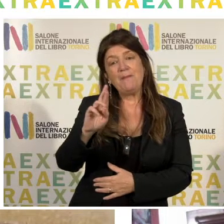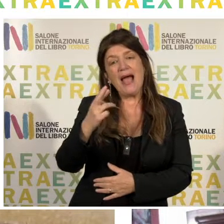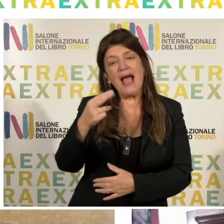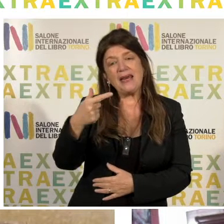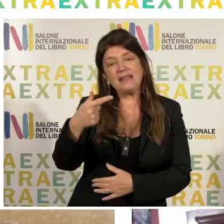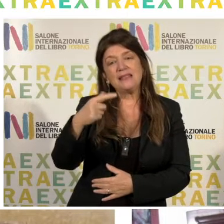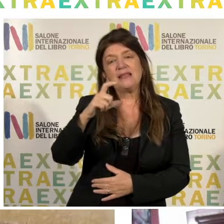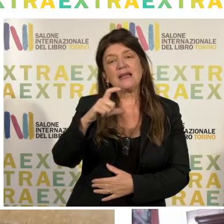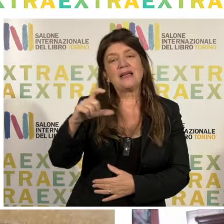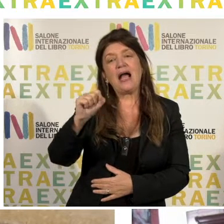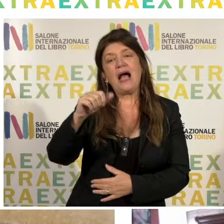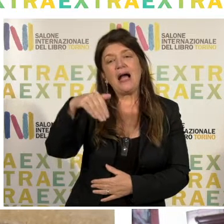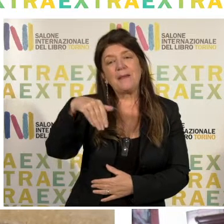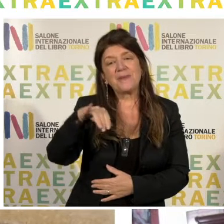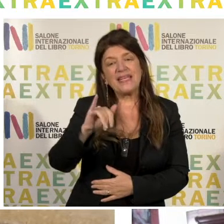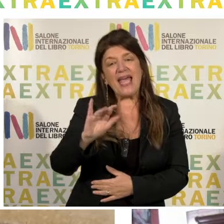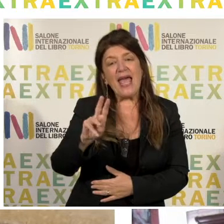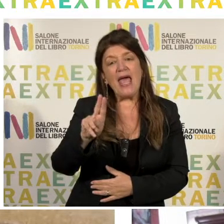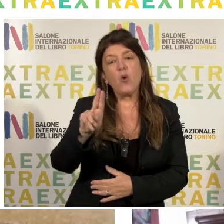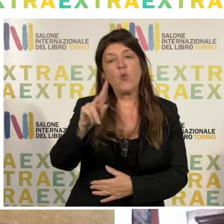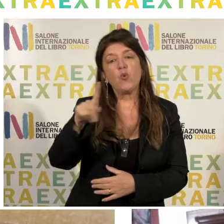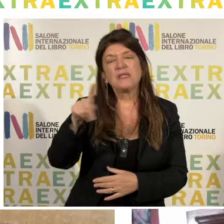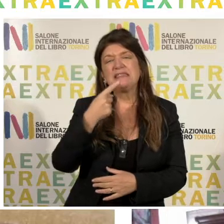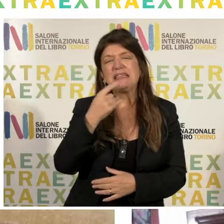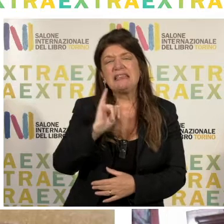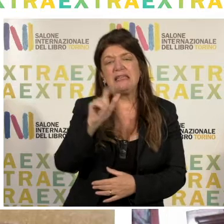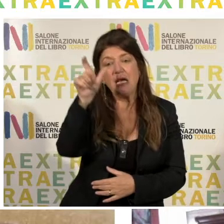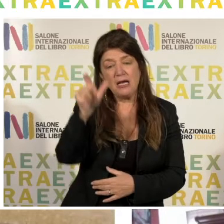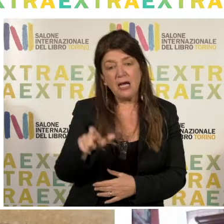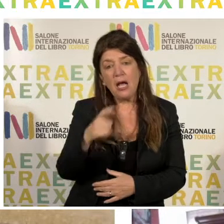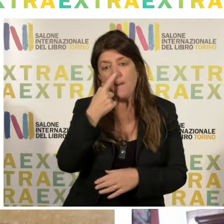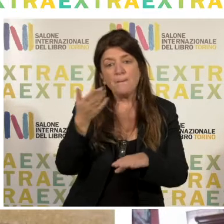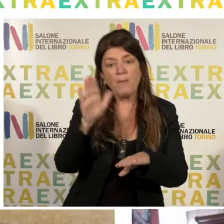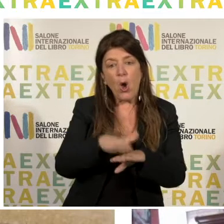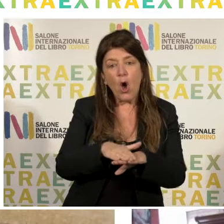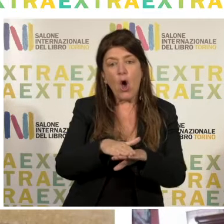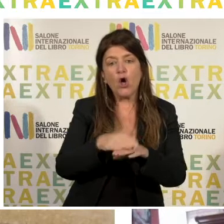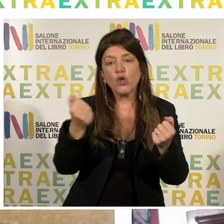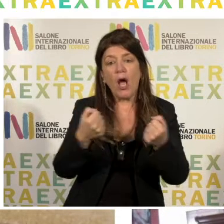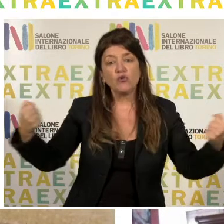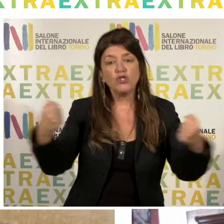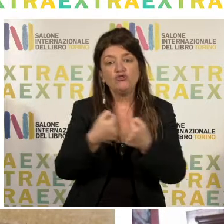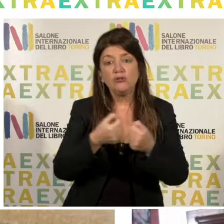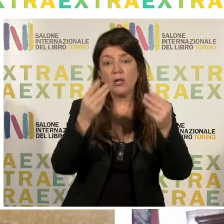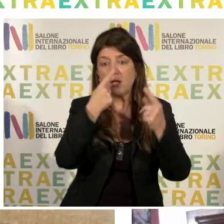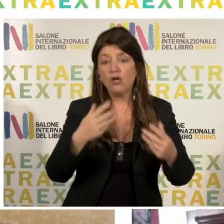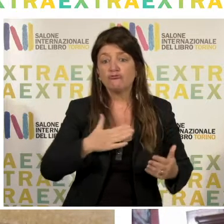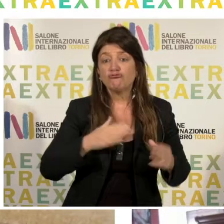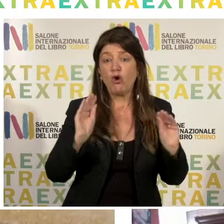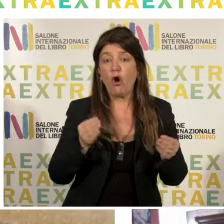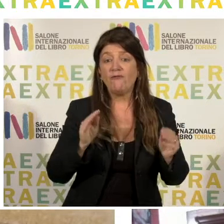anni fa in un incidente d'auto. Era molto giovane, aveva 47 anni. 3 anni